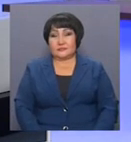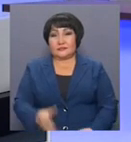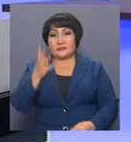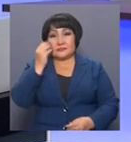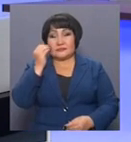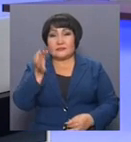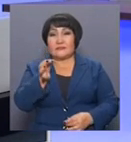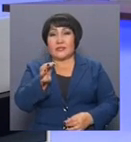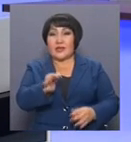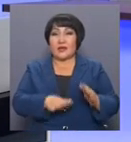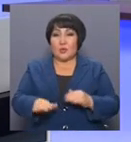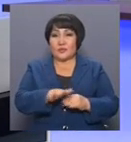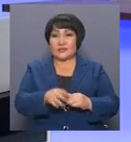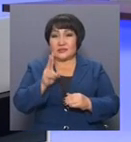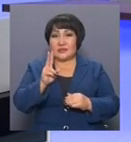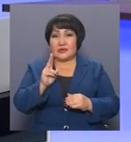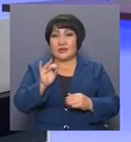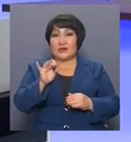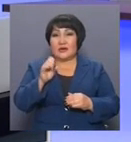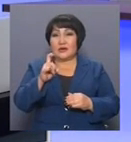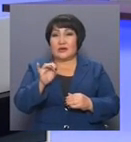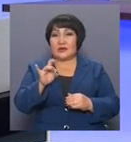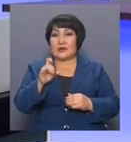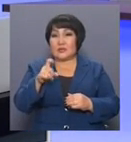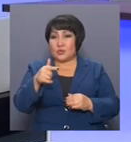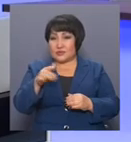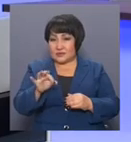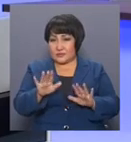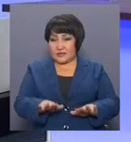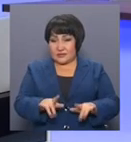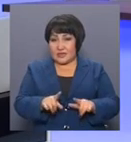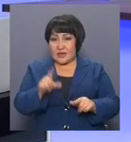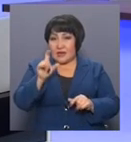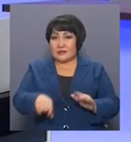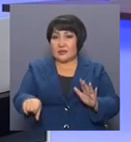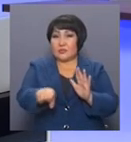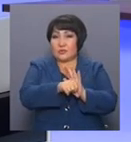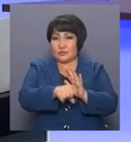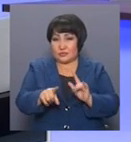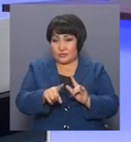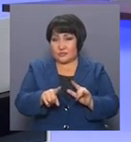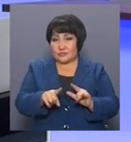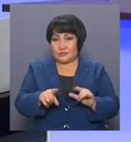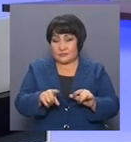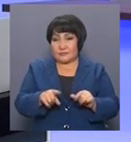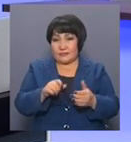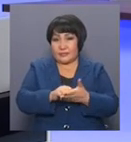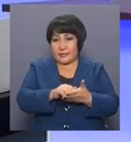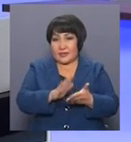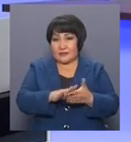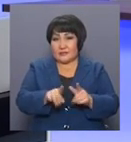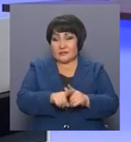Алматы облысындағы Қорғас, Кеден бекетінде адам өлтіру фактісі тіркелді. Оқиға шекара маңы, ынтымақтастық халықаралық